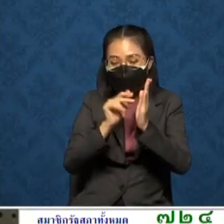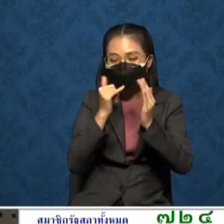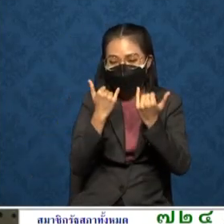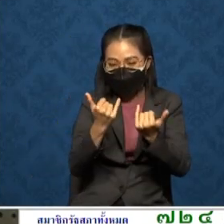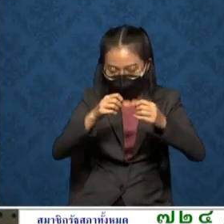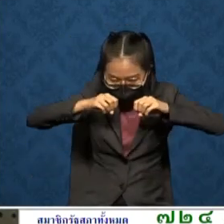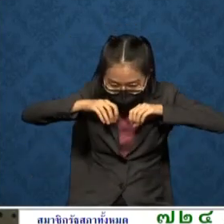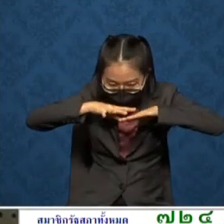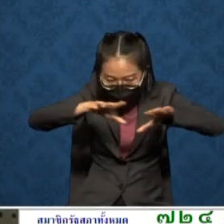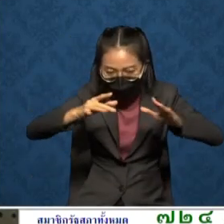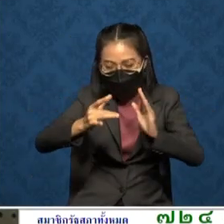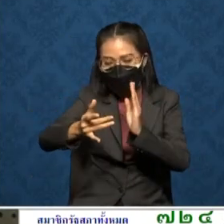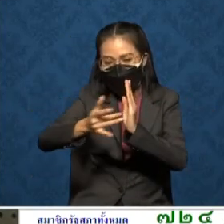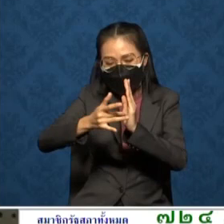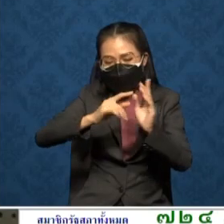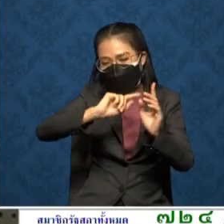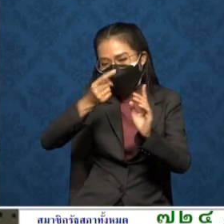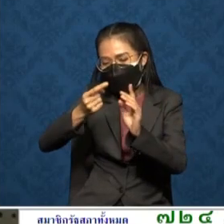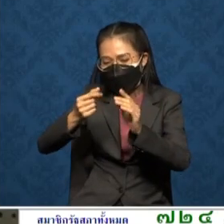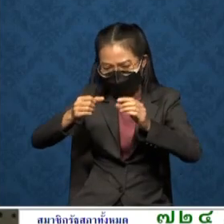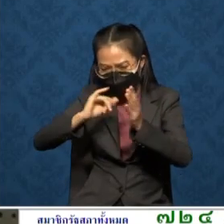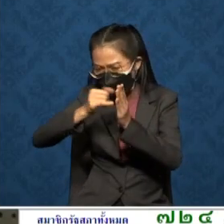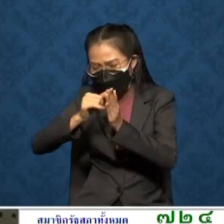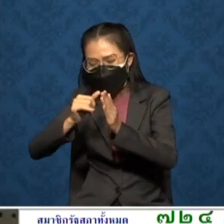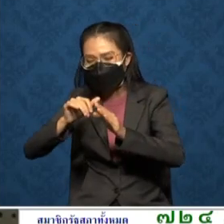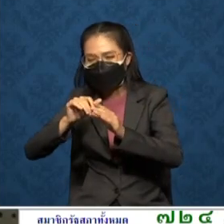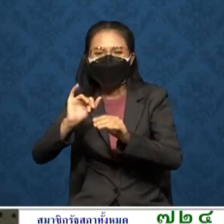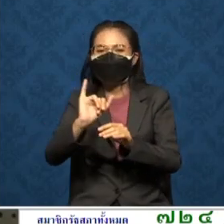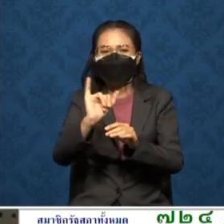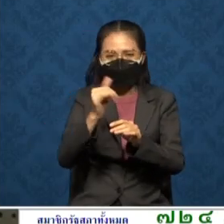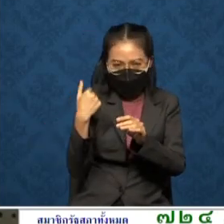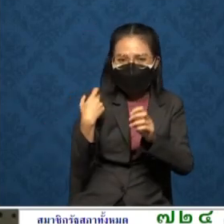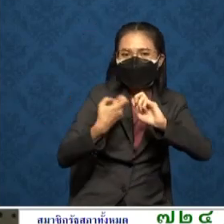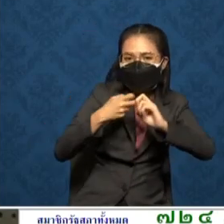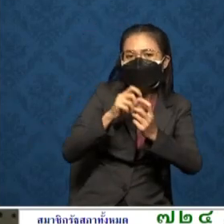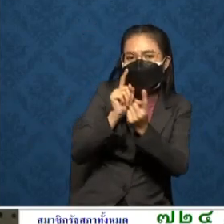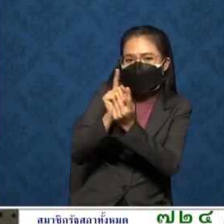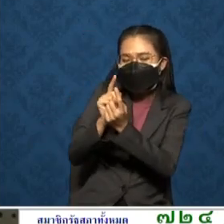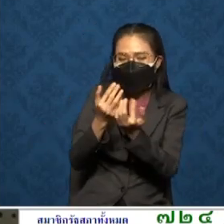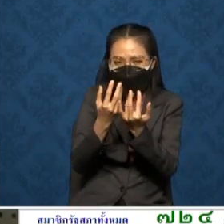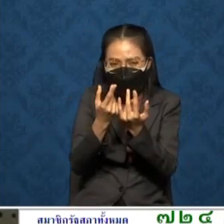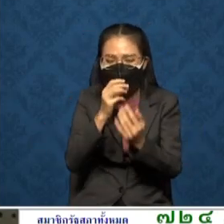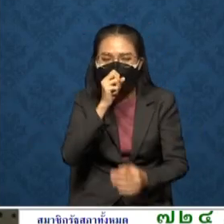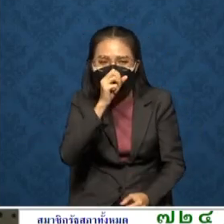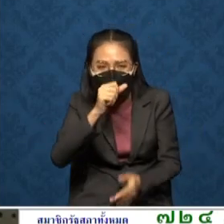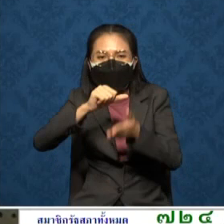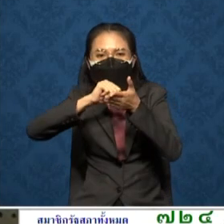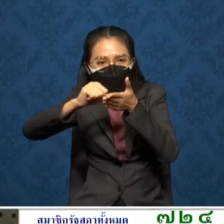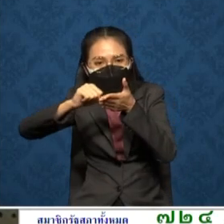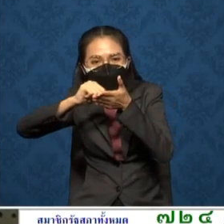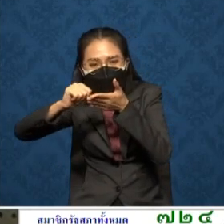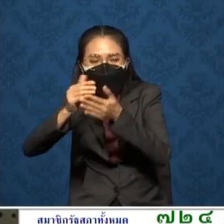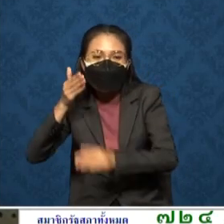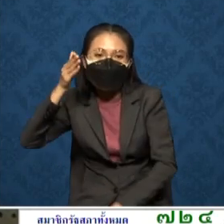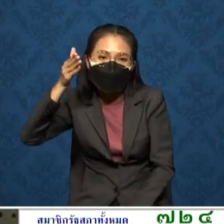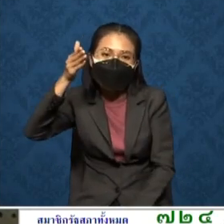กขึ้นมาทั้งหมดก็ต้องแก้ไขขี้คลายปัญหานี้ต่อไปในกฎหมายนี้ถึงได้เขียนเอาไว้ว่าจะต้